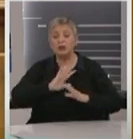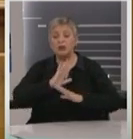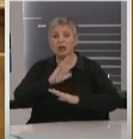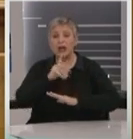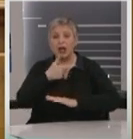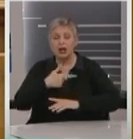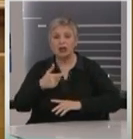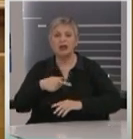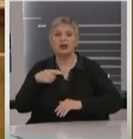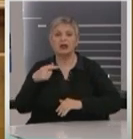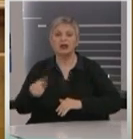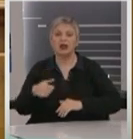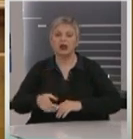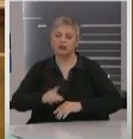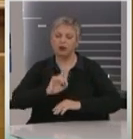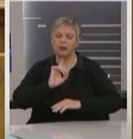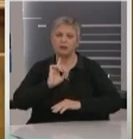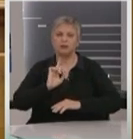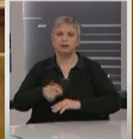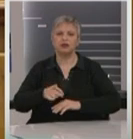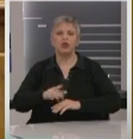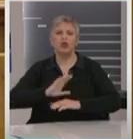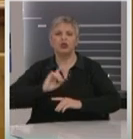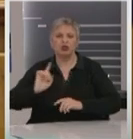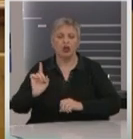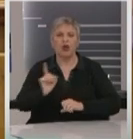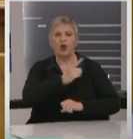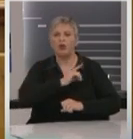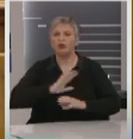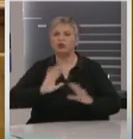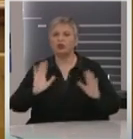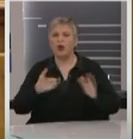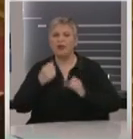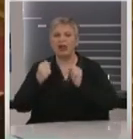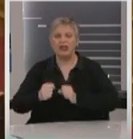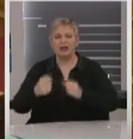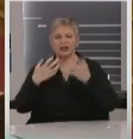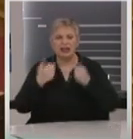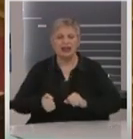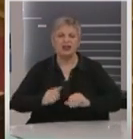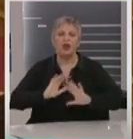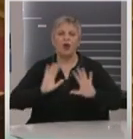Να την επιβάλλουμε σε όλους, όσο ψηλά και αν βρίσκονται, ό,τι και να γίνει.